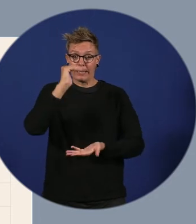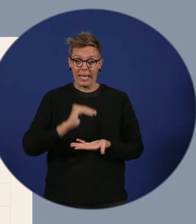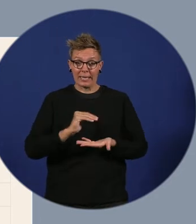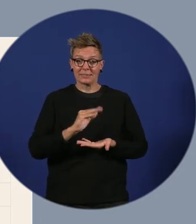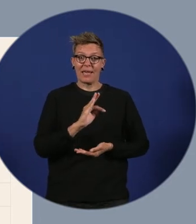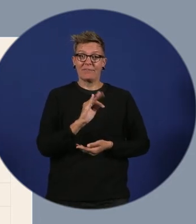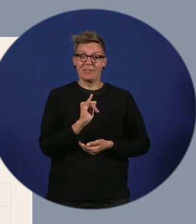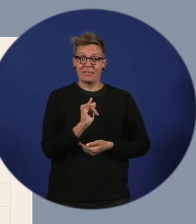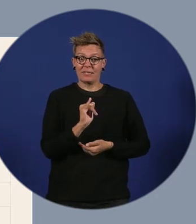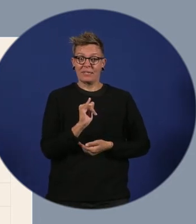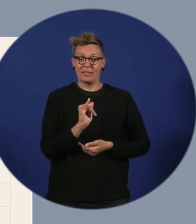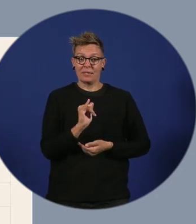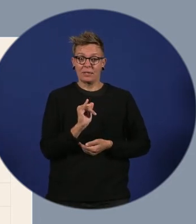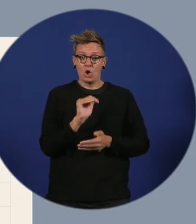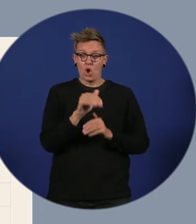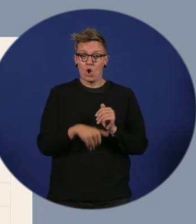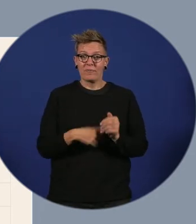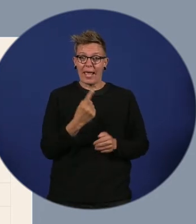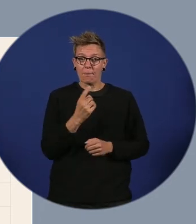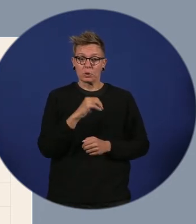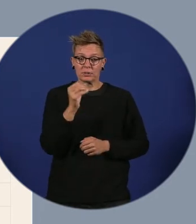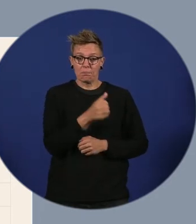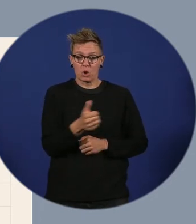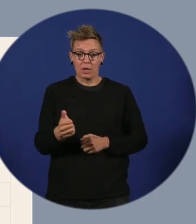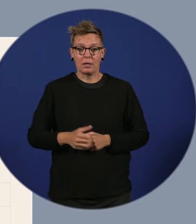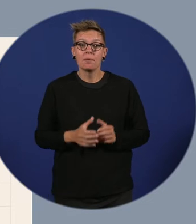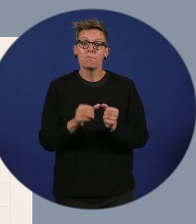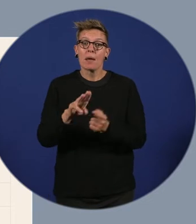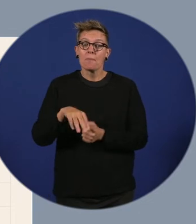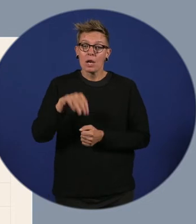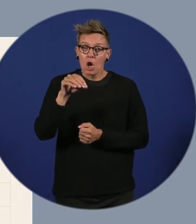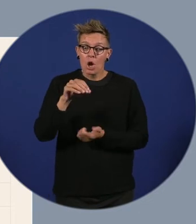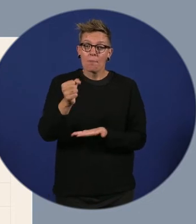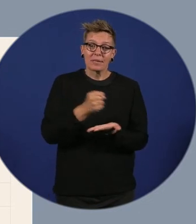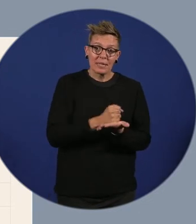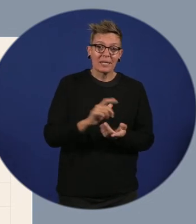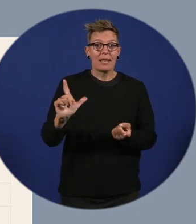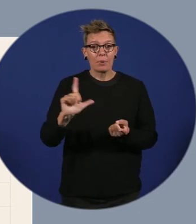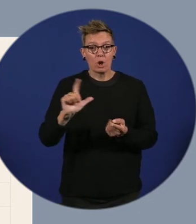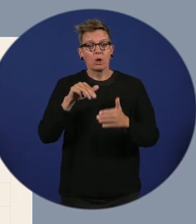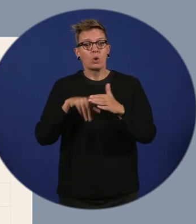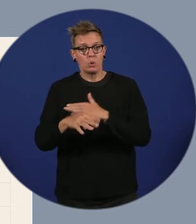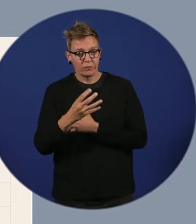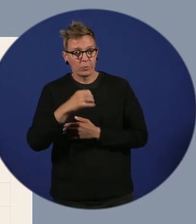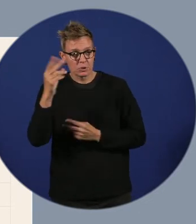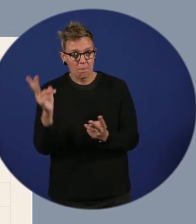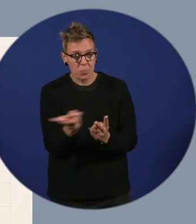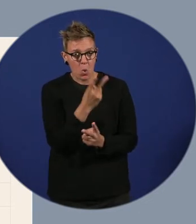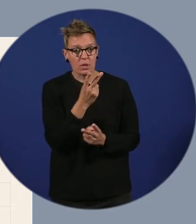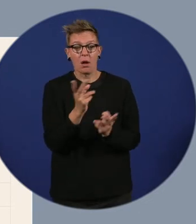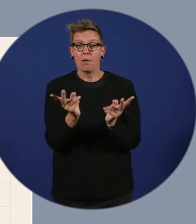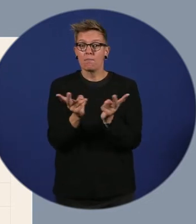Feministiskt initiativ, med strax över 1%. Men såväl Miljöpartiet som Liberalerna får under 4%, och hade